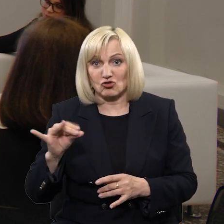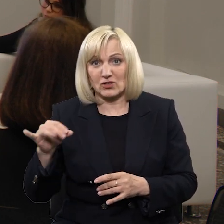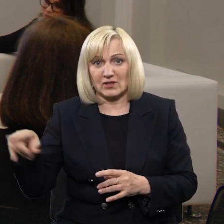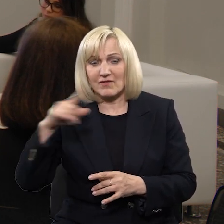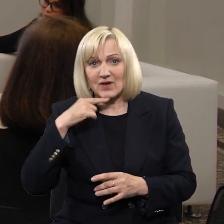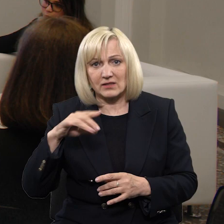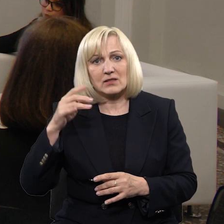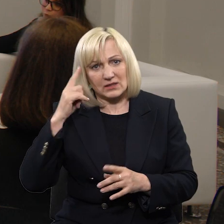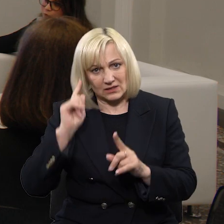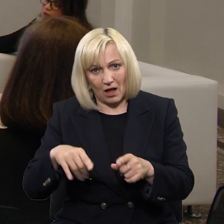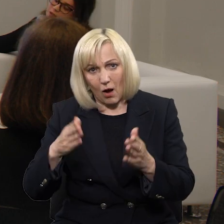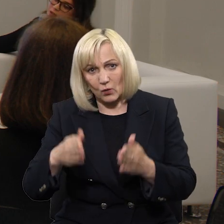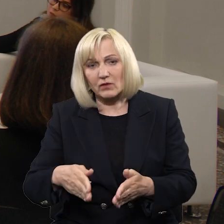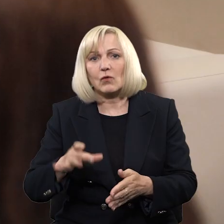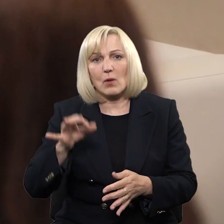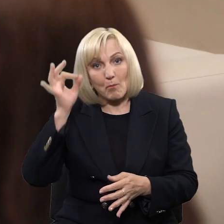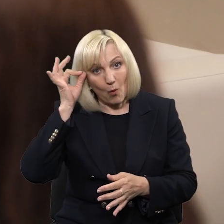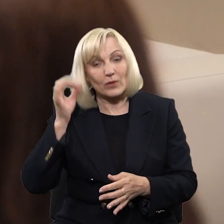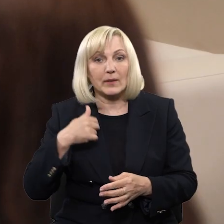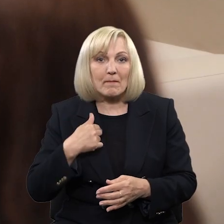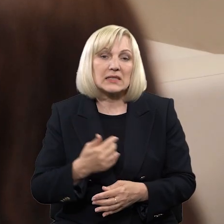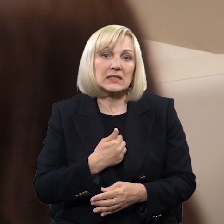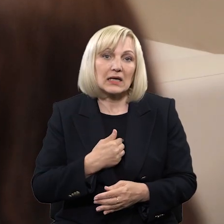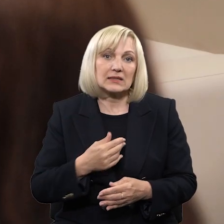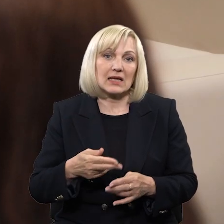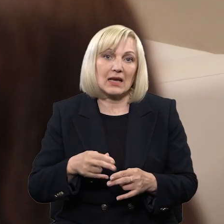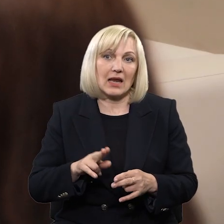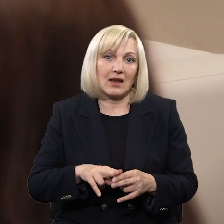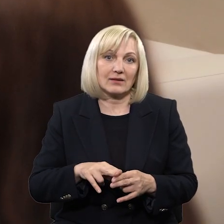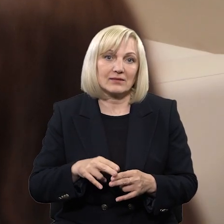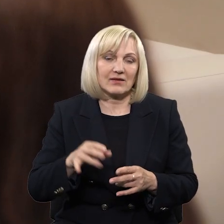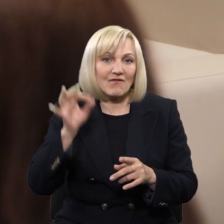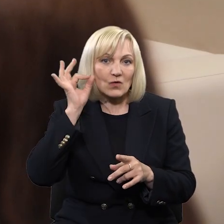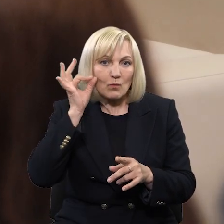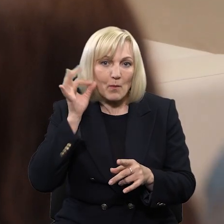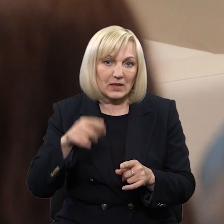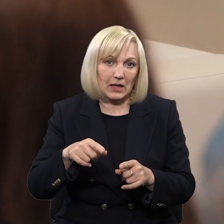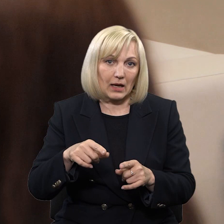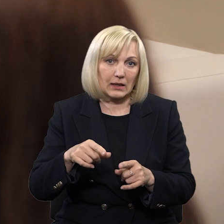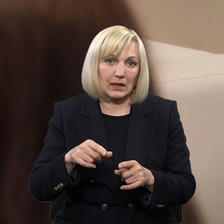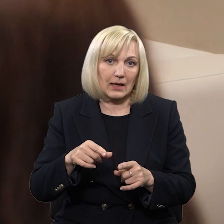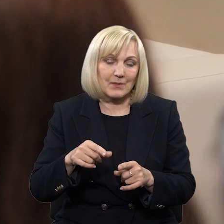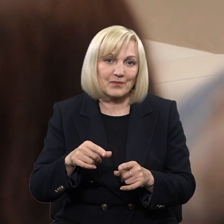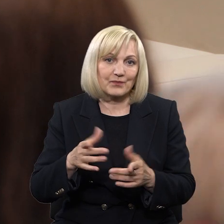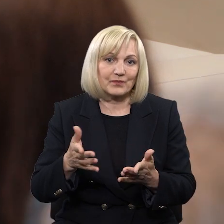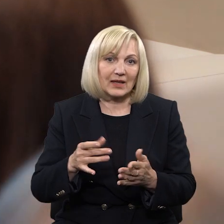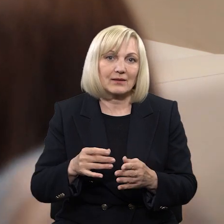в мире его знают любят и помнят и мы захотели эту любовь и в эти воспоминания